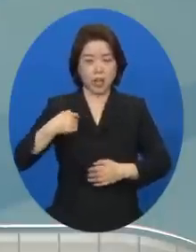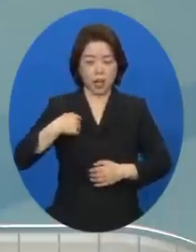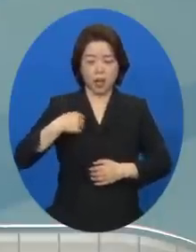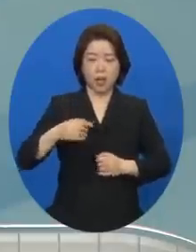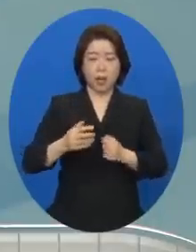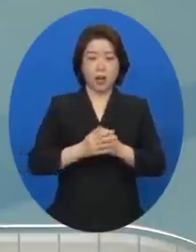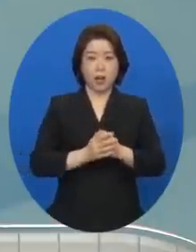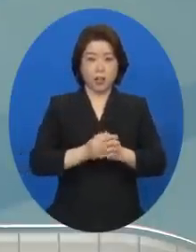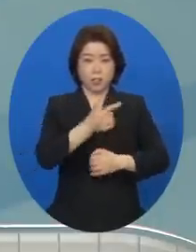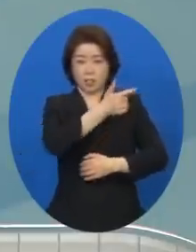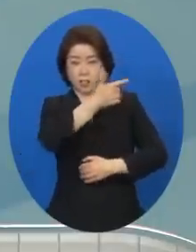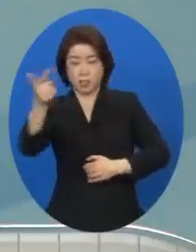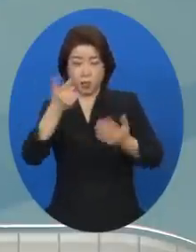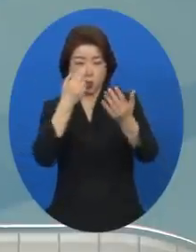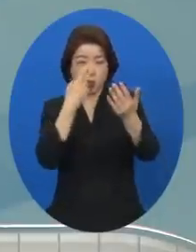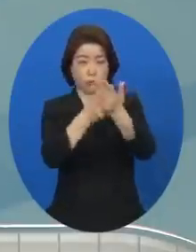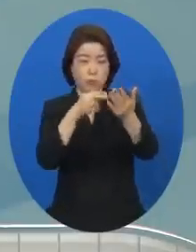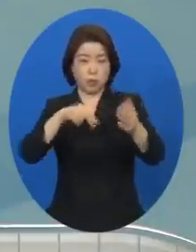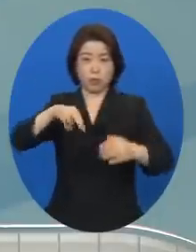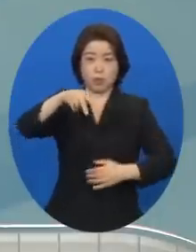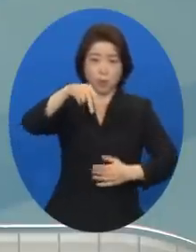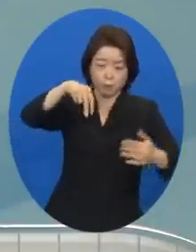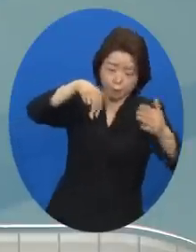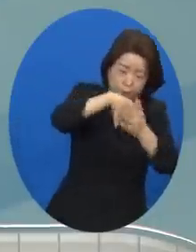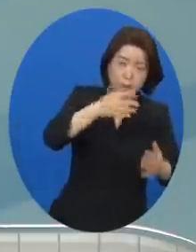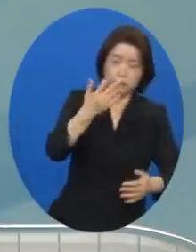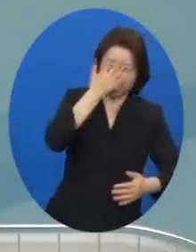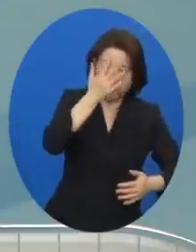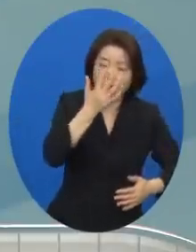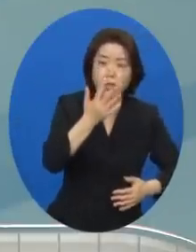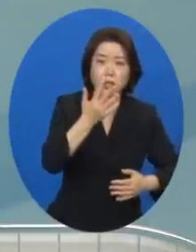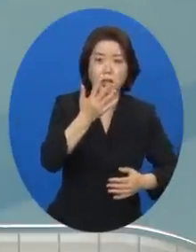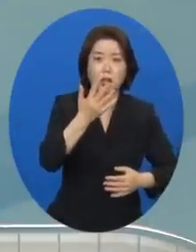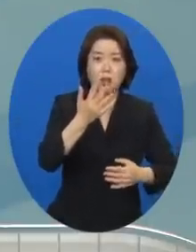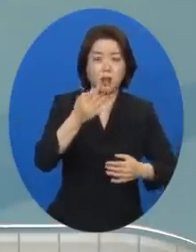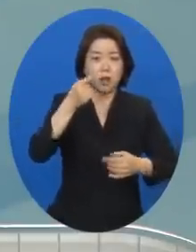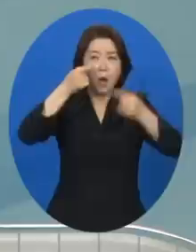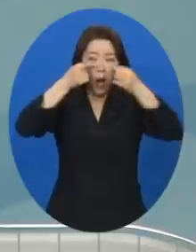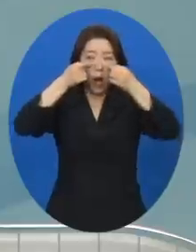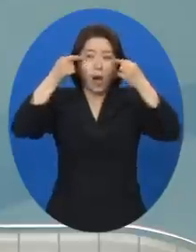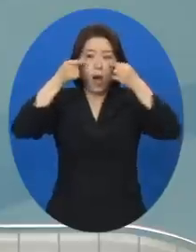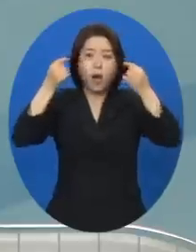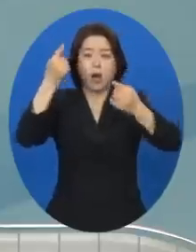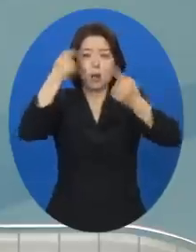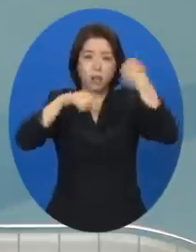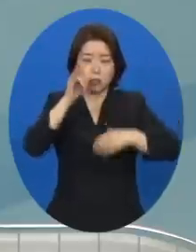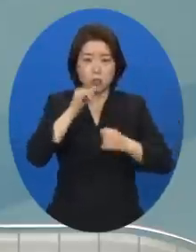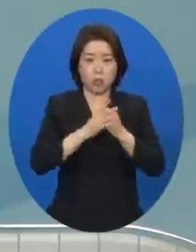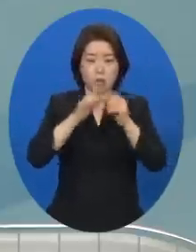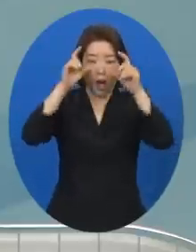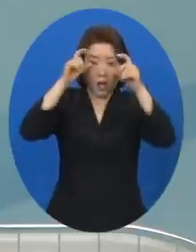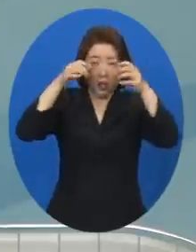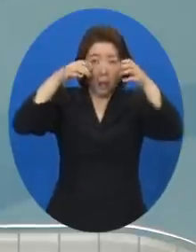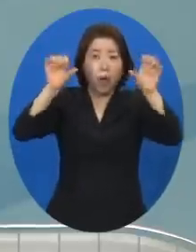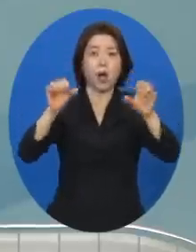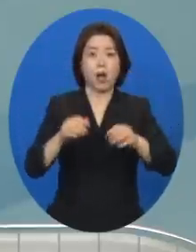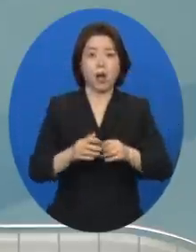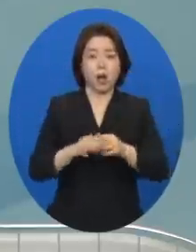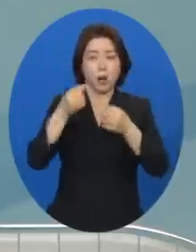정면으로 부딪혀 가지고 눈이다 찢어졌어요 안경이 다 깨졌어요